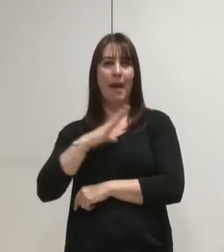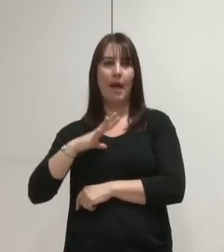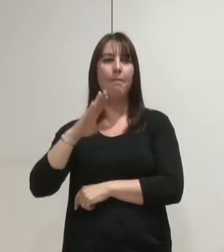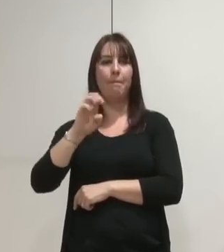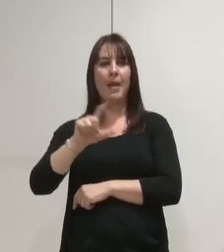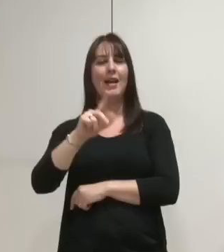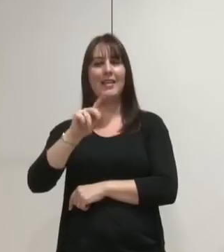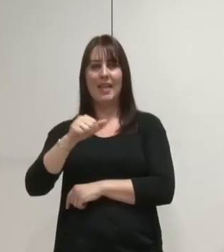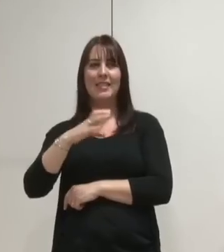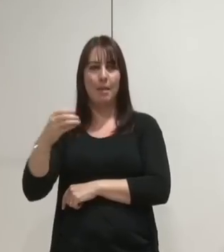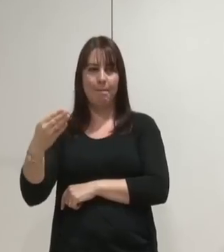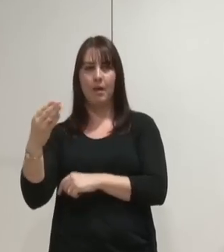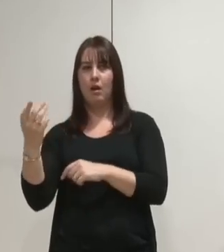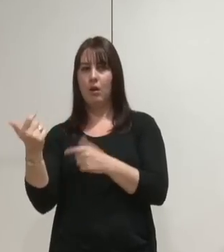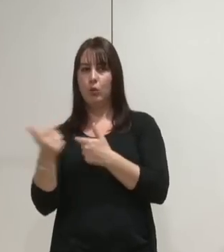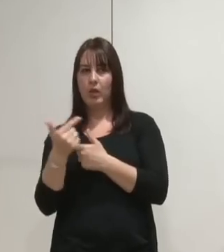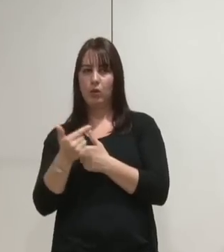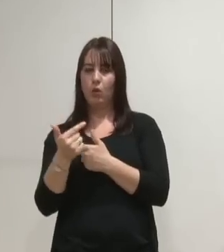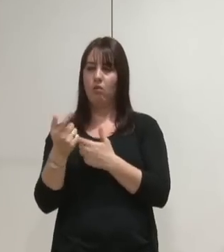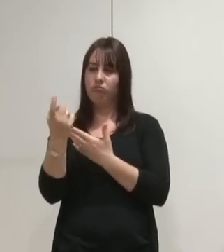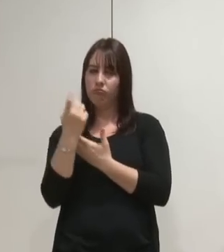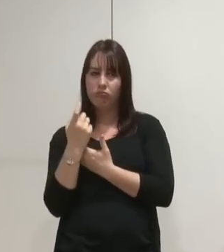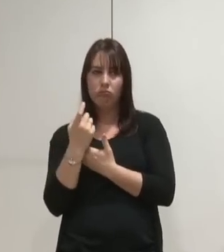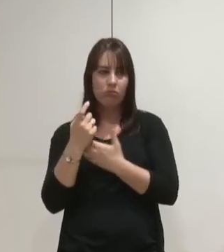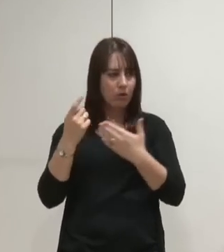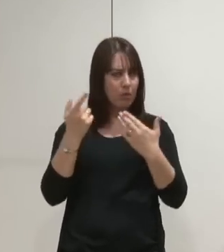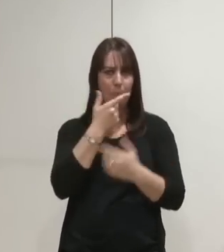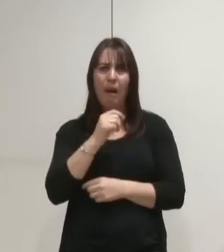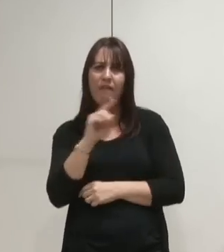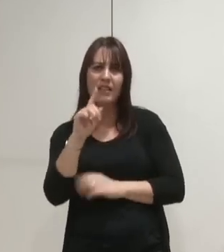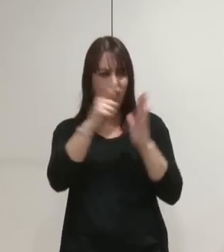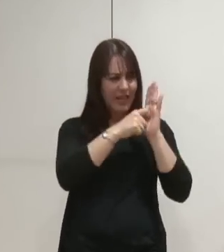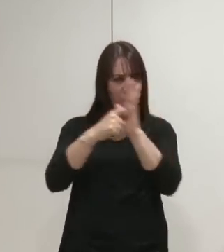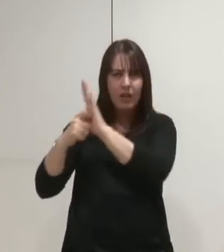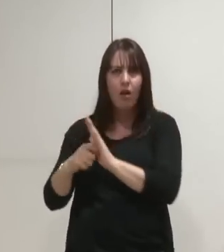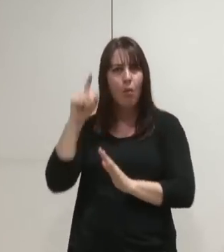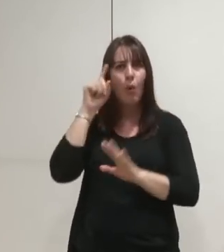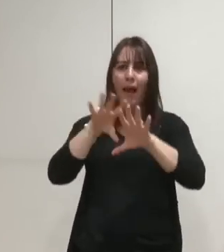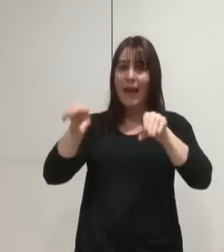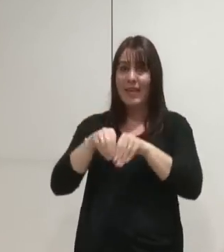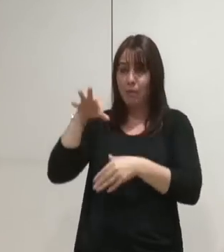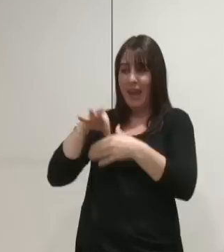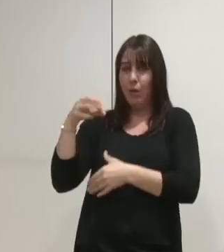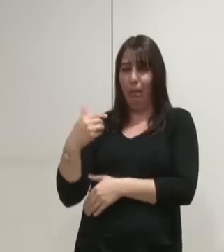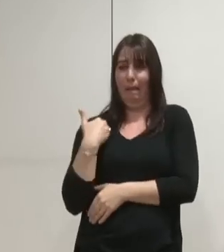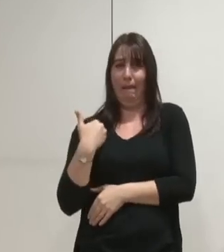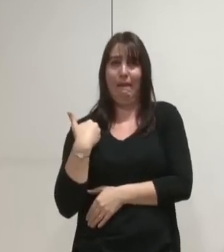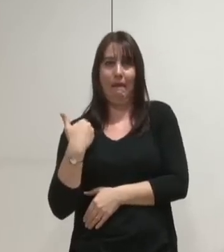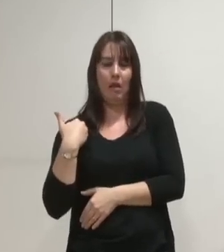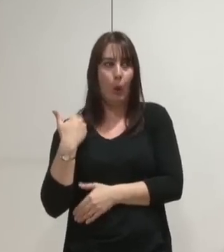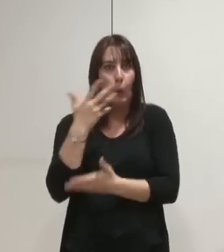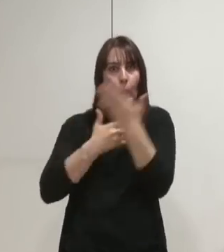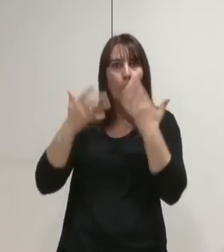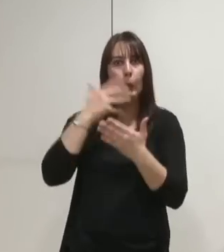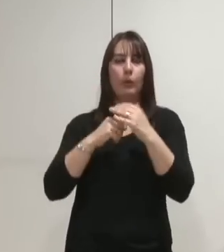de la ville dans un calendrier qui pour les collectivités n'était pas simple puisque beaucoup d'équipes étaient nouvellement élu la volonté et